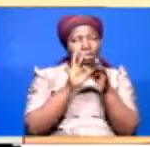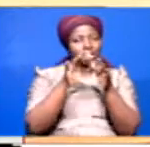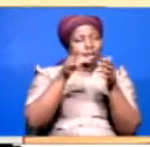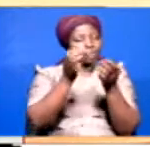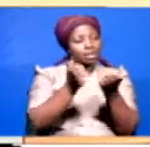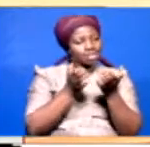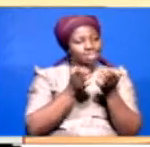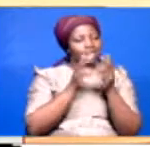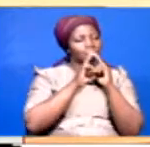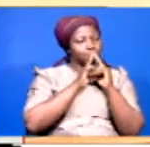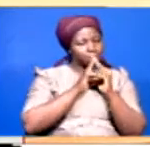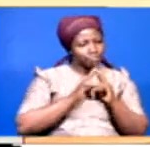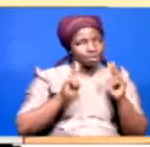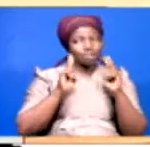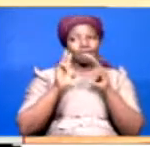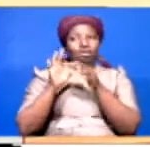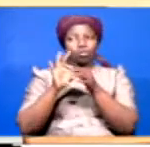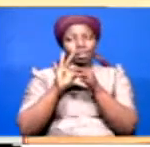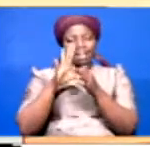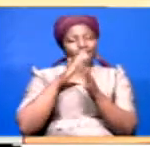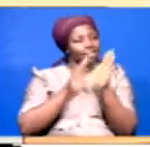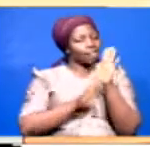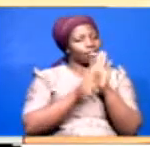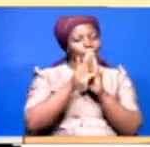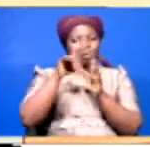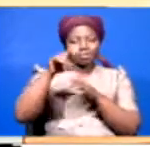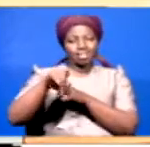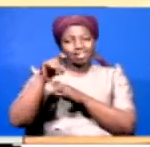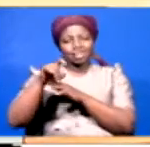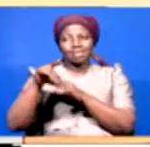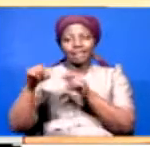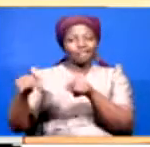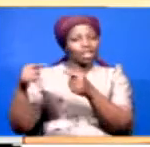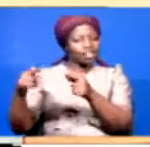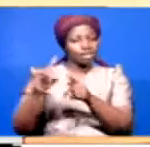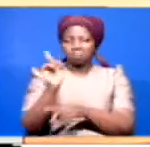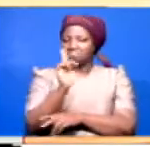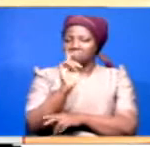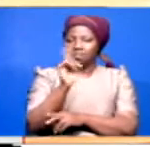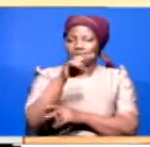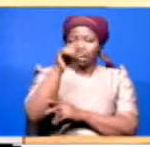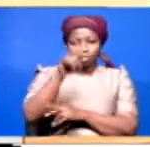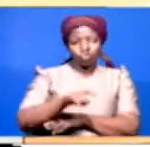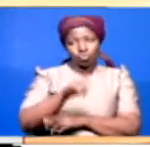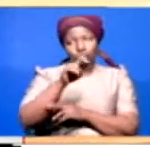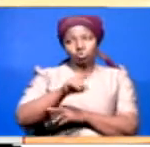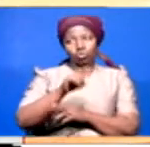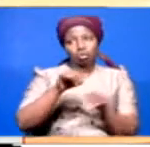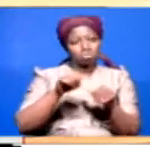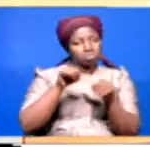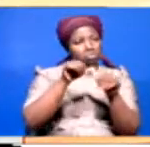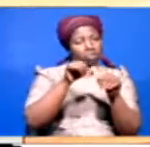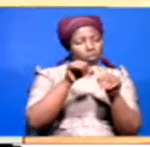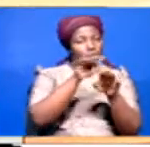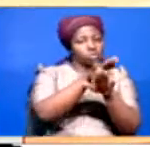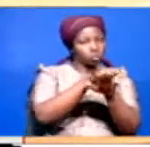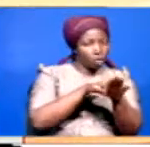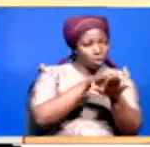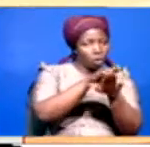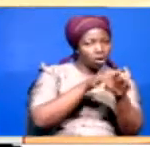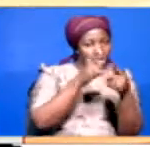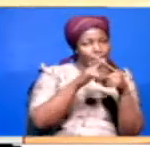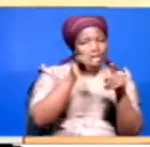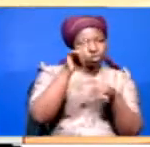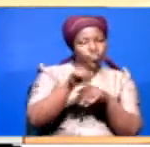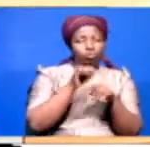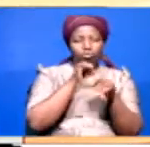na development. Hatuhitaji bickering around. Wakae, wapeleke mambo yao polepole, lakini wasiturudishe